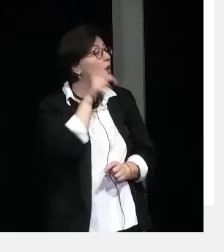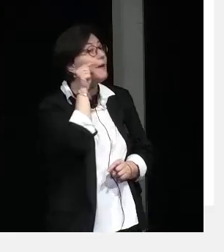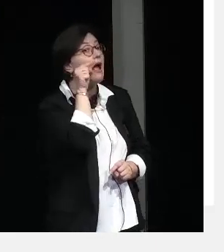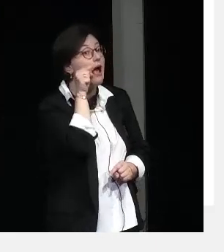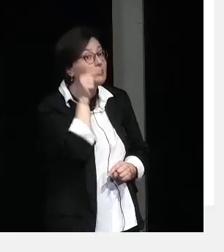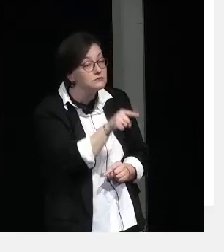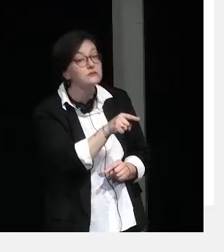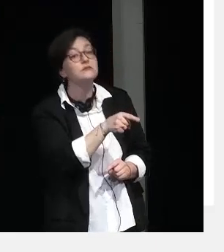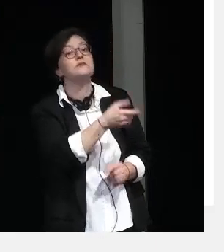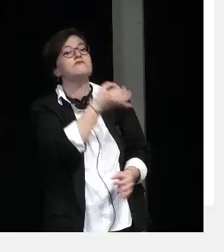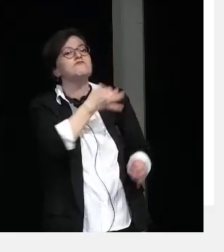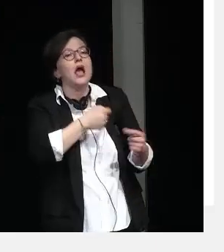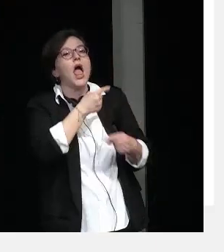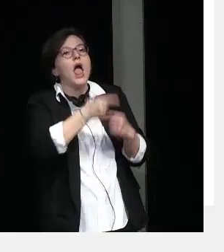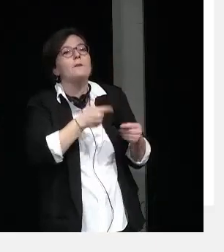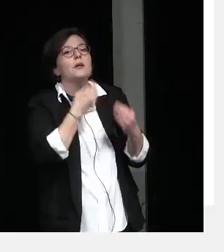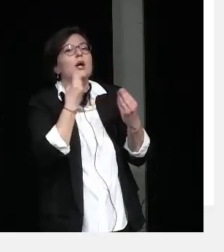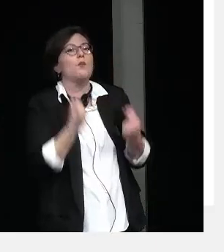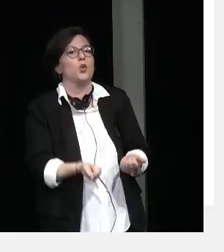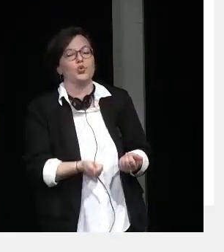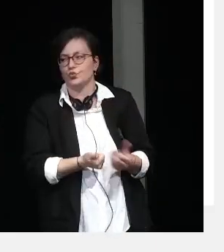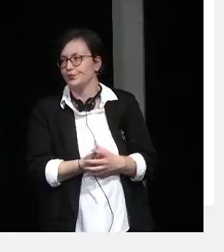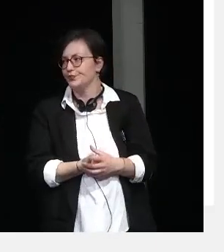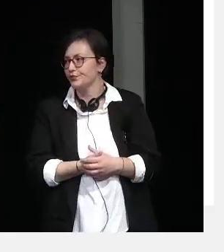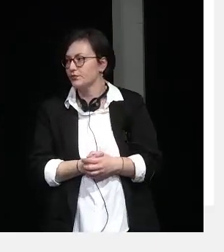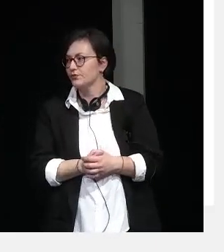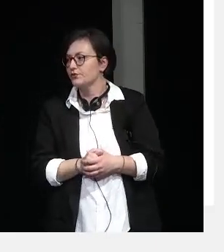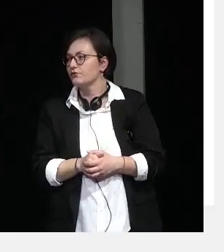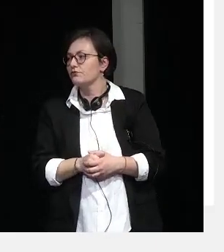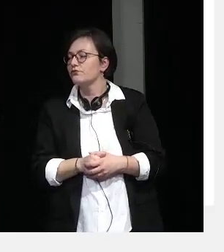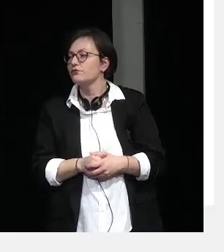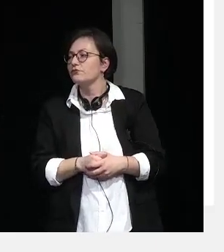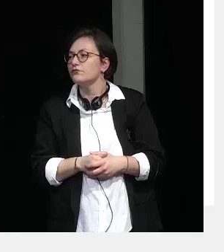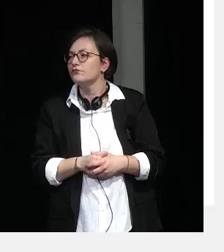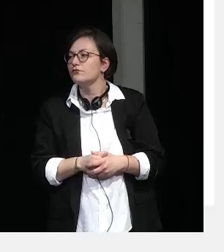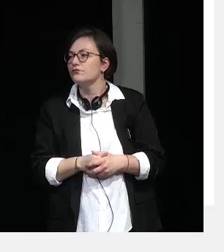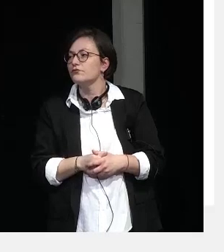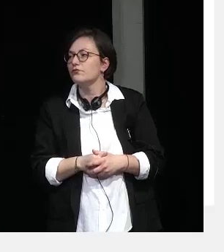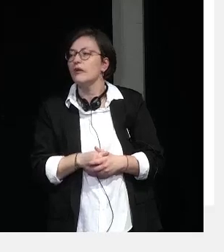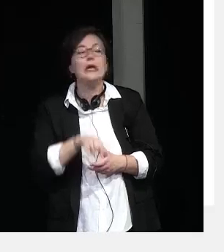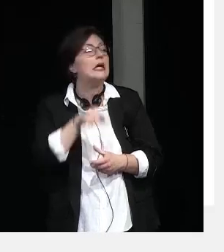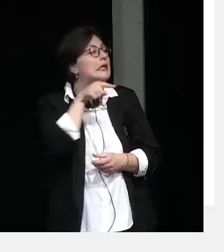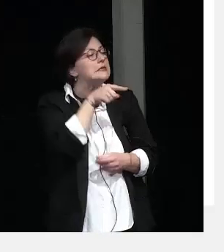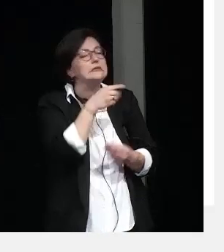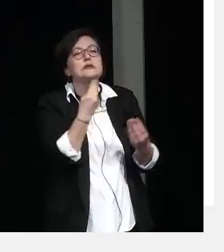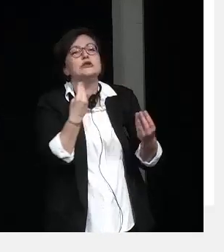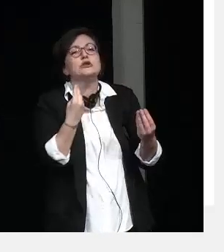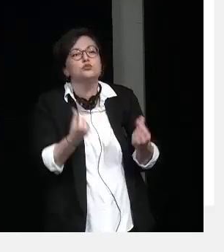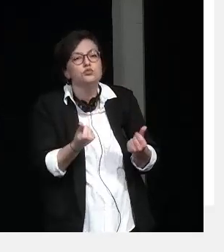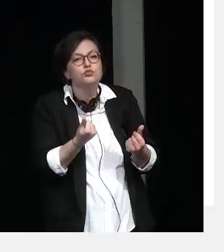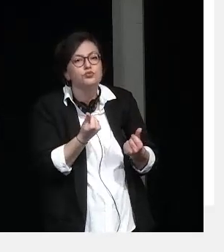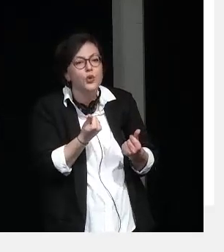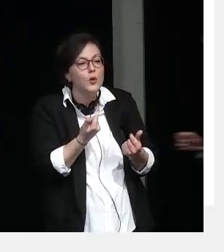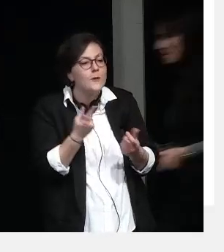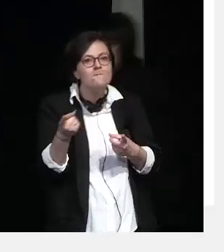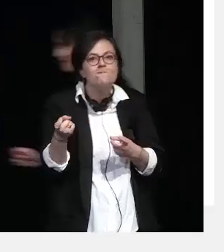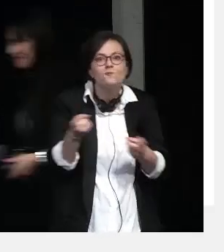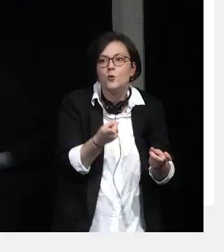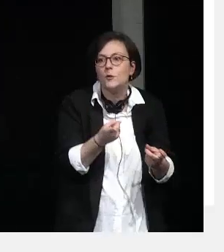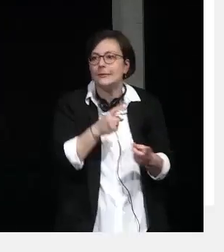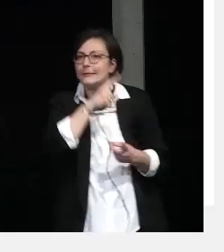πώς βιώνει ένας άνθρωπος σαν και εσένα την επίσκεψη σε ένα τέτοιο ίδρυμα. Τι επιπλέον προκλήσεις έχει?